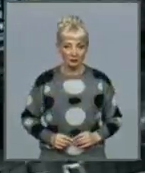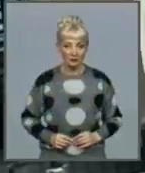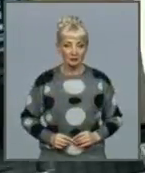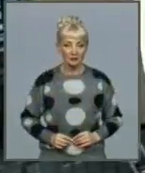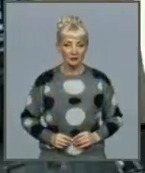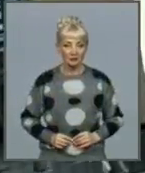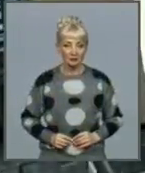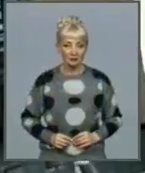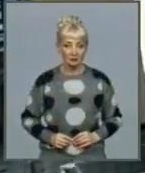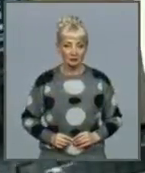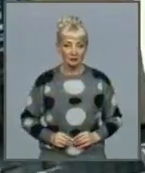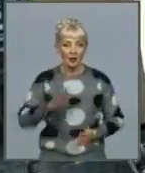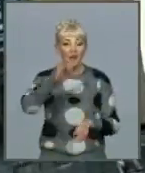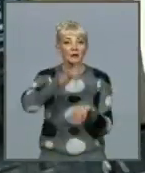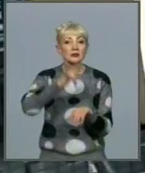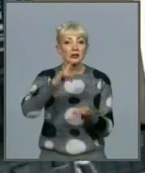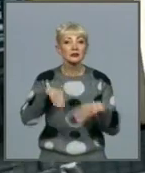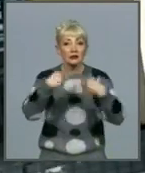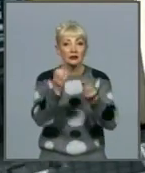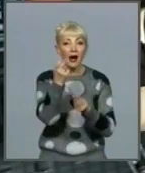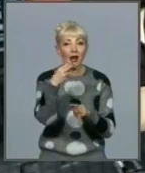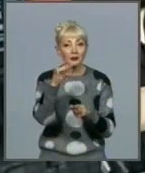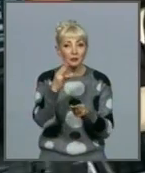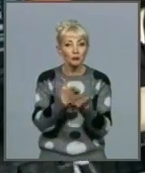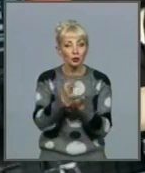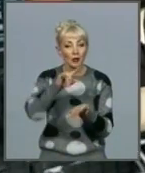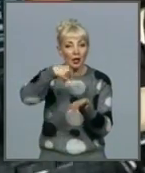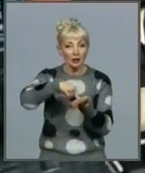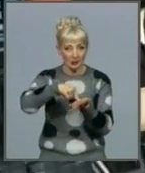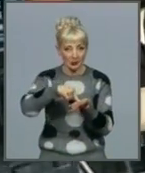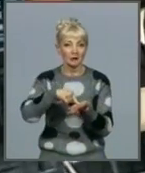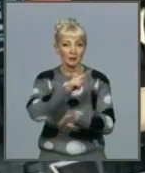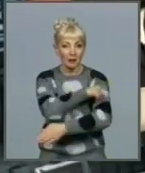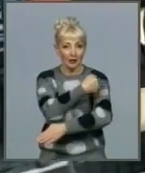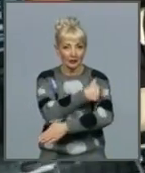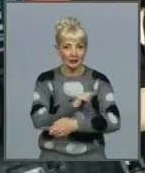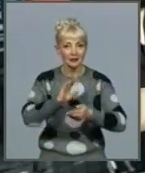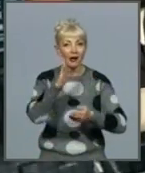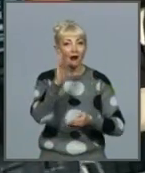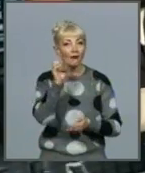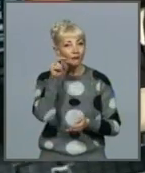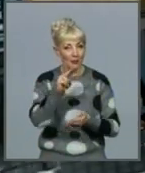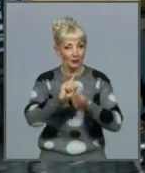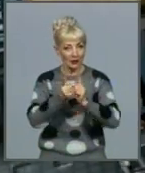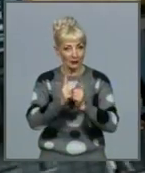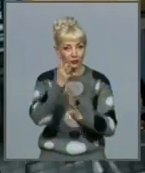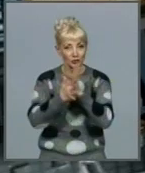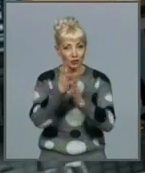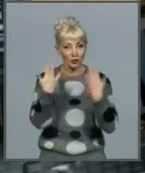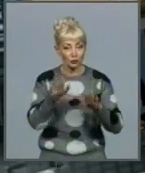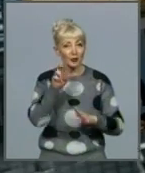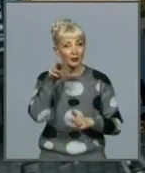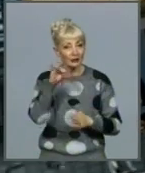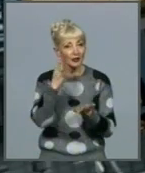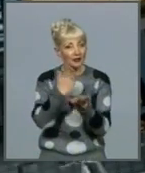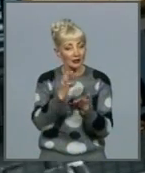У центрах надання адмінпослуг та міських лікарнях запровадять сервіс веб-перекладач мови жестів. Він вже працює у БТІ, тепер його поширять на інші установи,